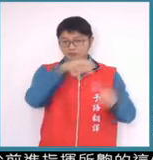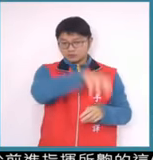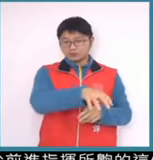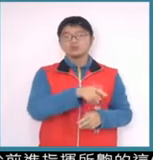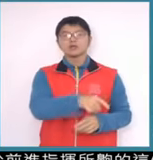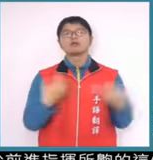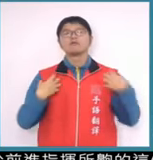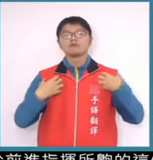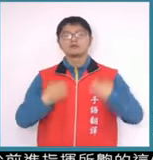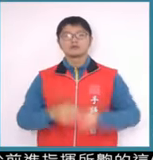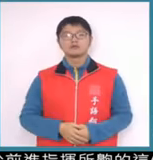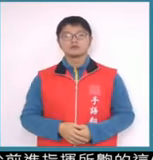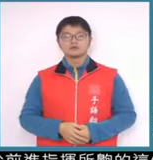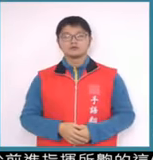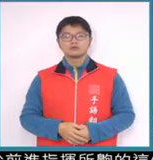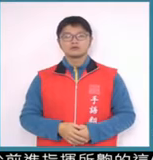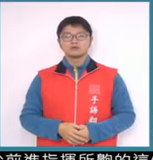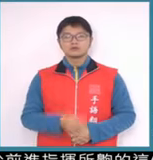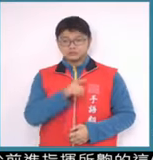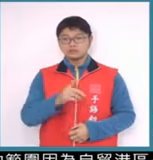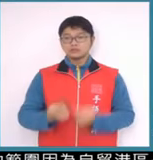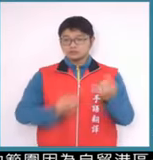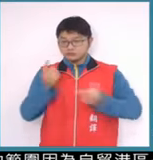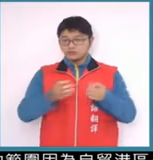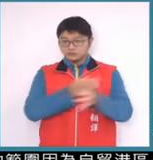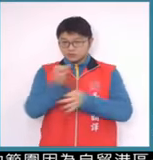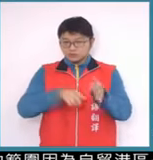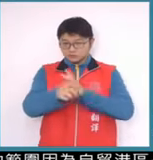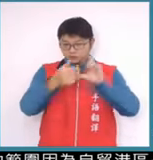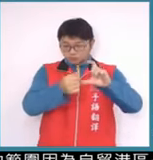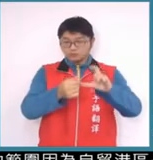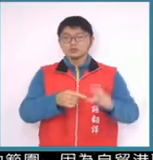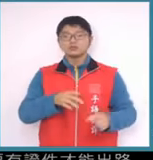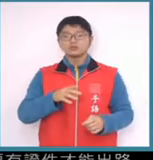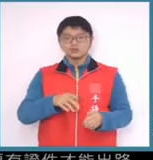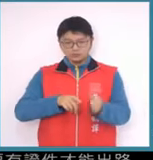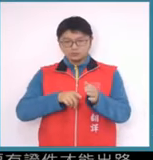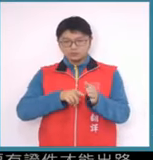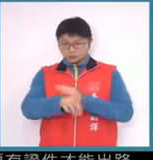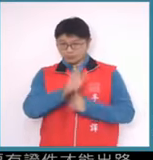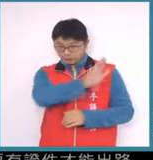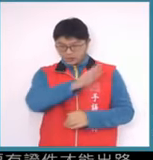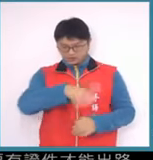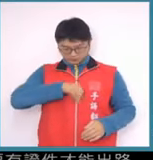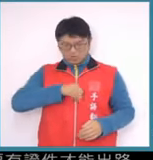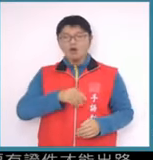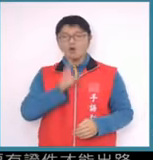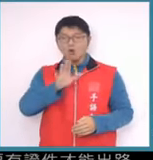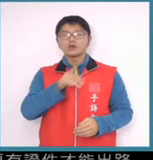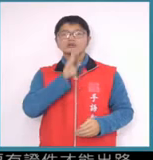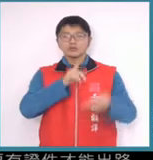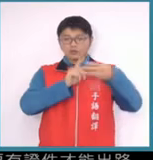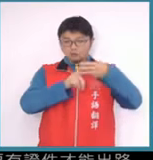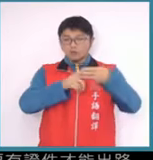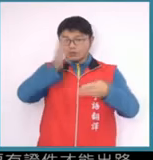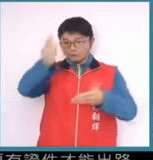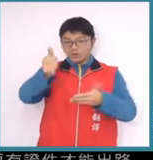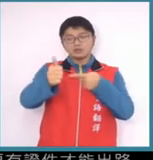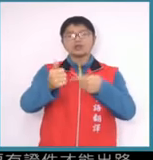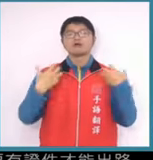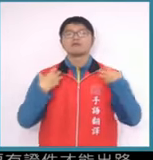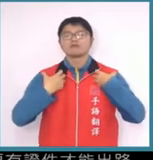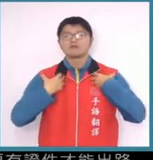管制区，那必须要有证件才能出入。那这个是由王必胜执行长负责统筹